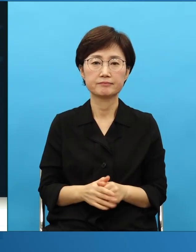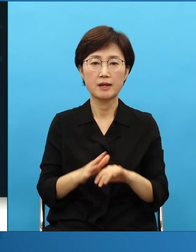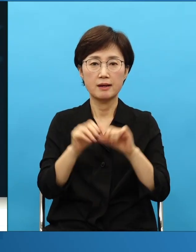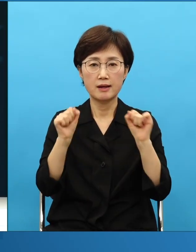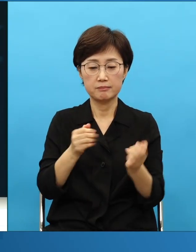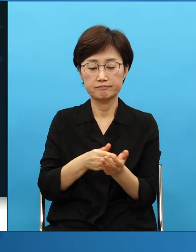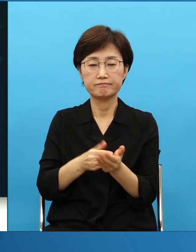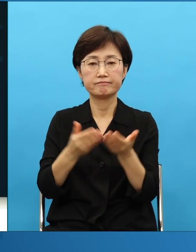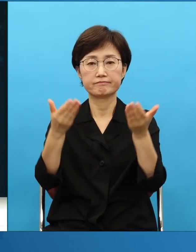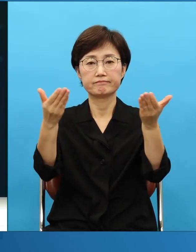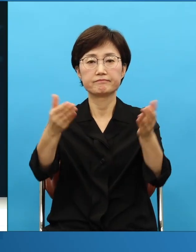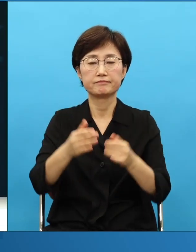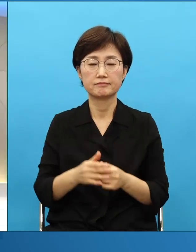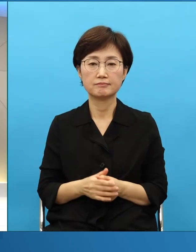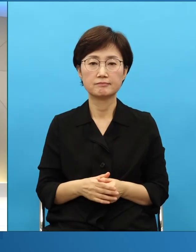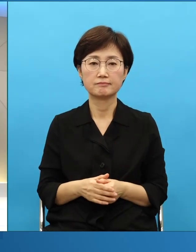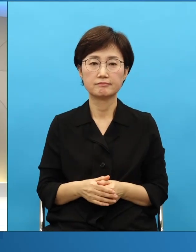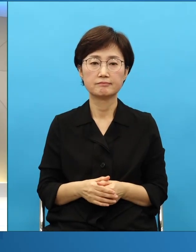안녕하십니까. RUTC 뉴스입니다.